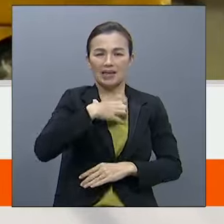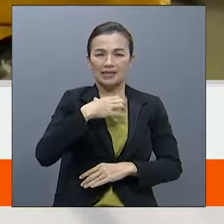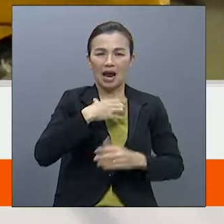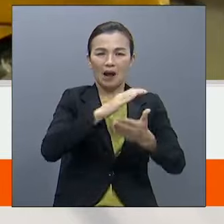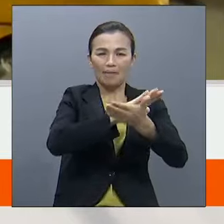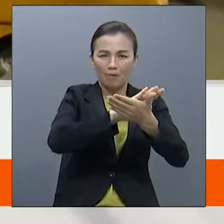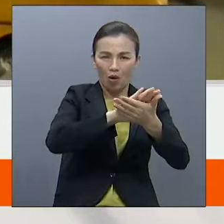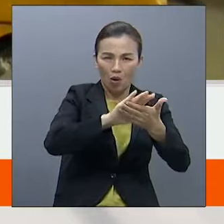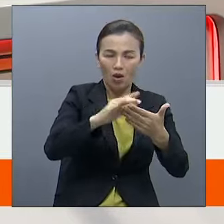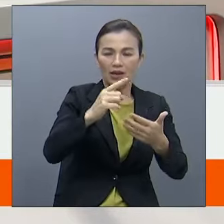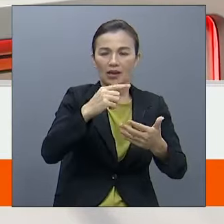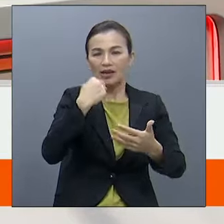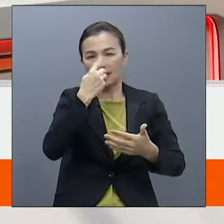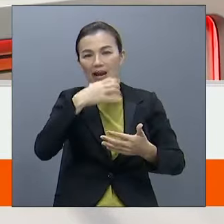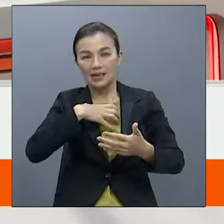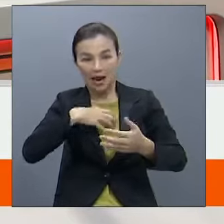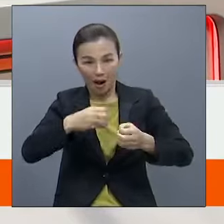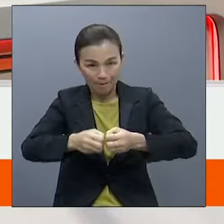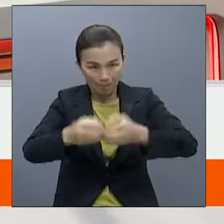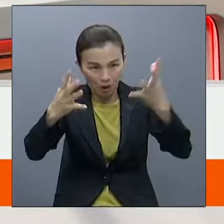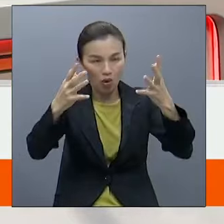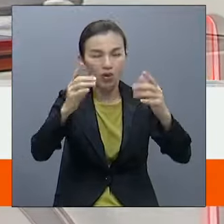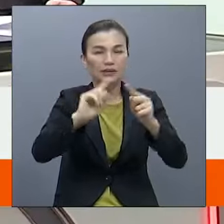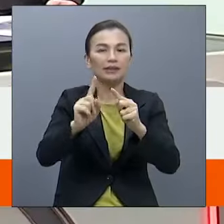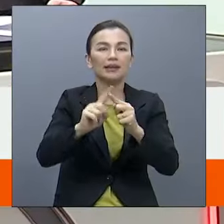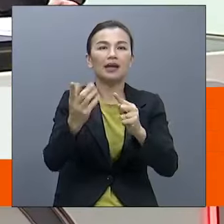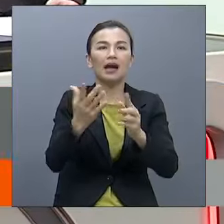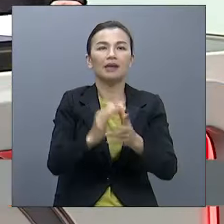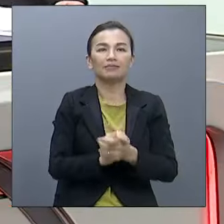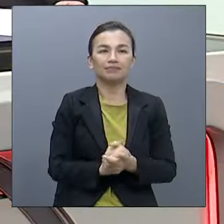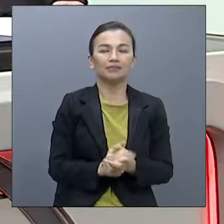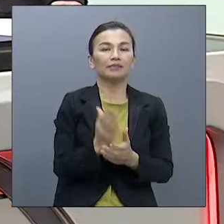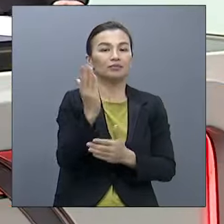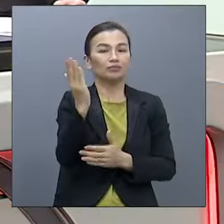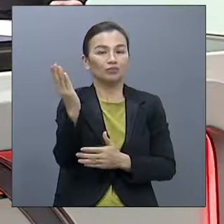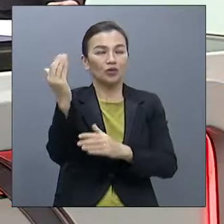หตุ ค่ะเอาละค่ะขอบพระคุณมากค่ะท่านพลโทสันติสกุลตนาคแม่ทัพภาคที่4นะคะ